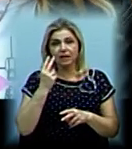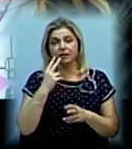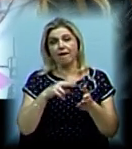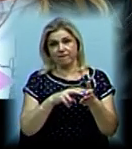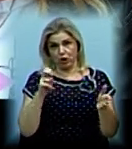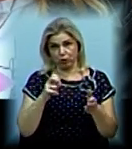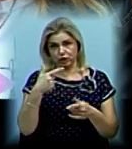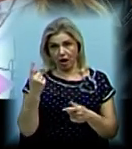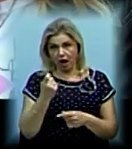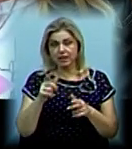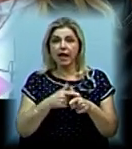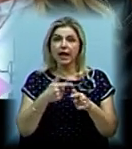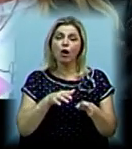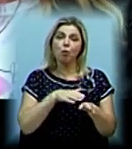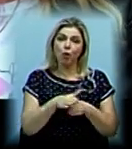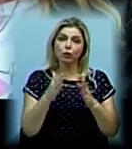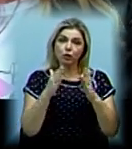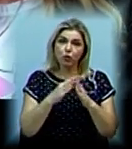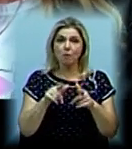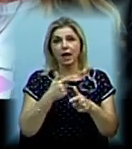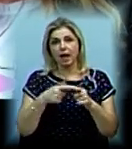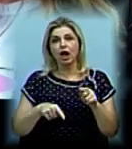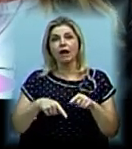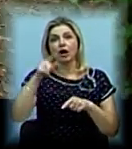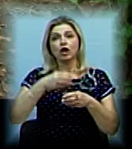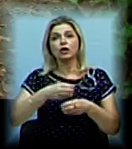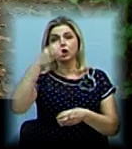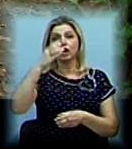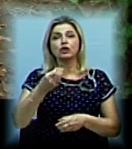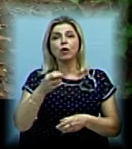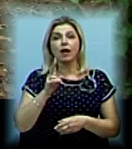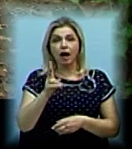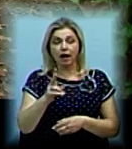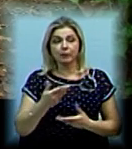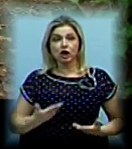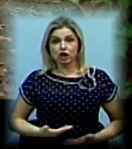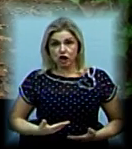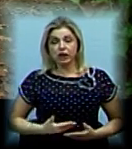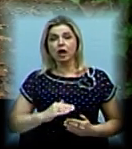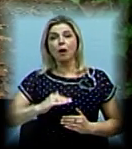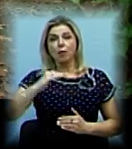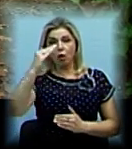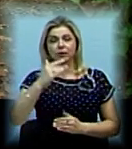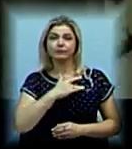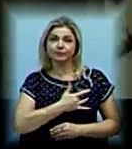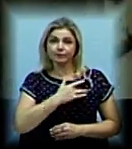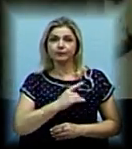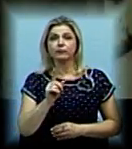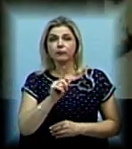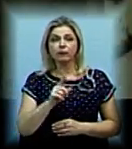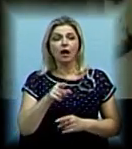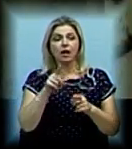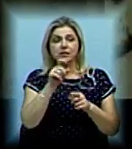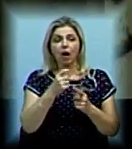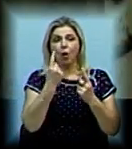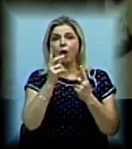газопостачання або від цілого будинку, або лише стояка, куди веде цей газопровід. Мешканці під'їзду підозрюють, газ перекрили через мешканця однієї з